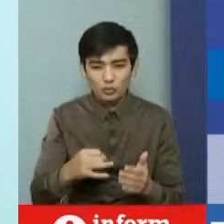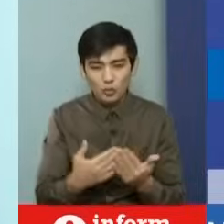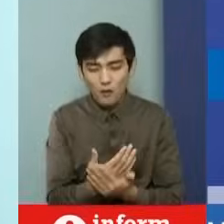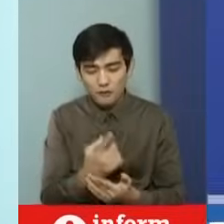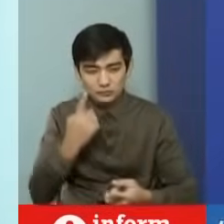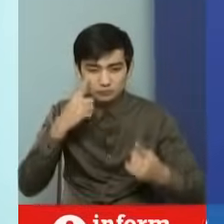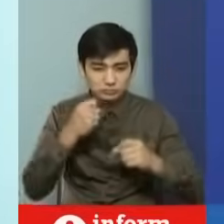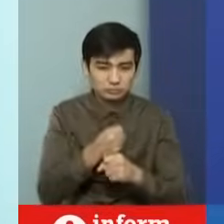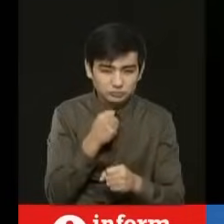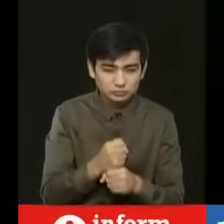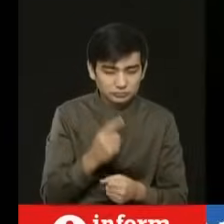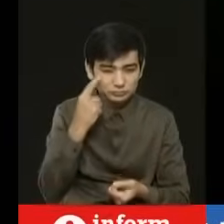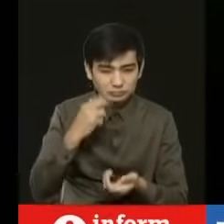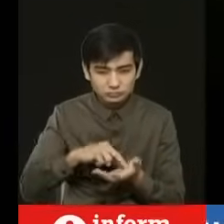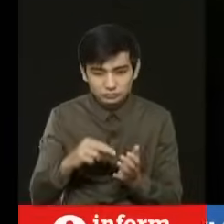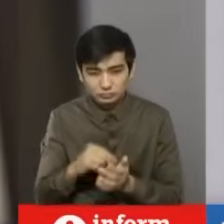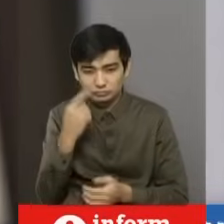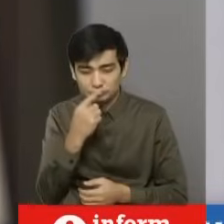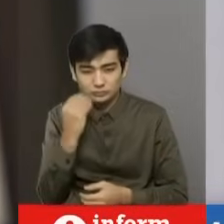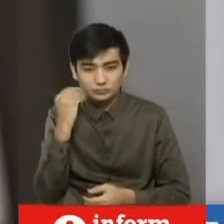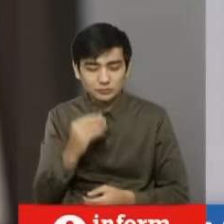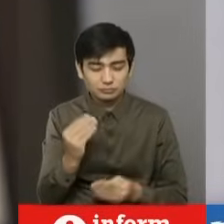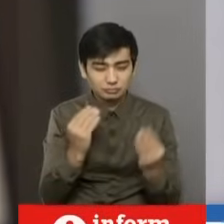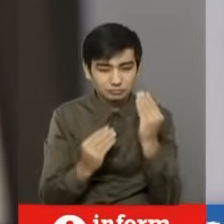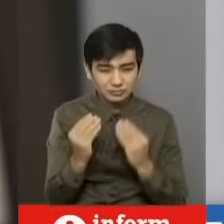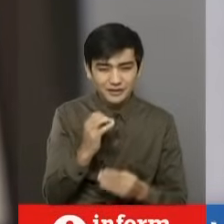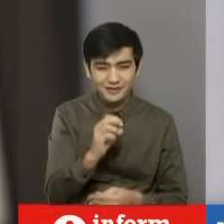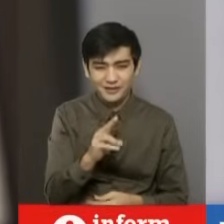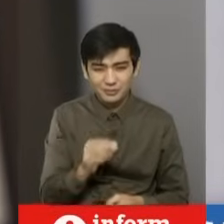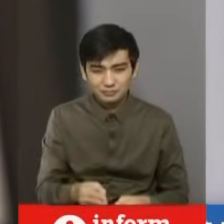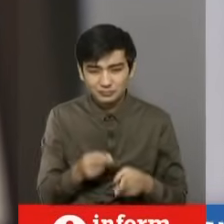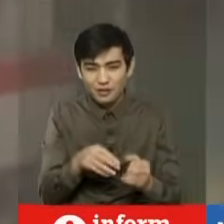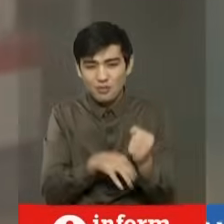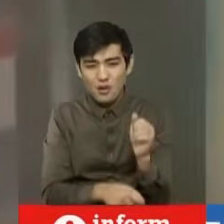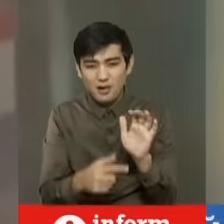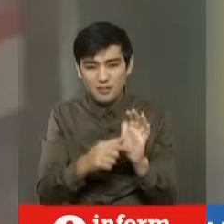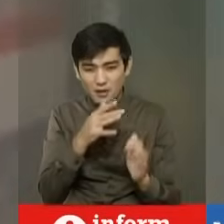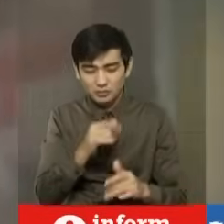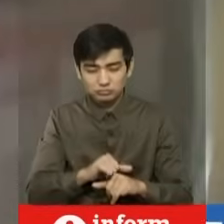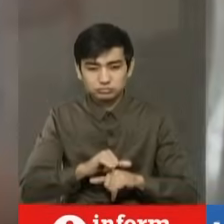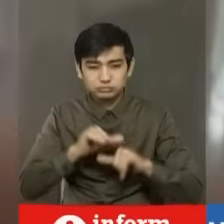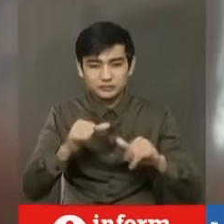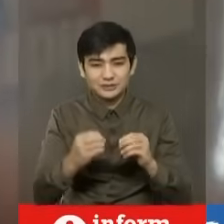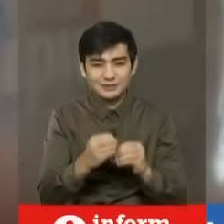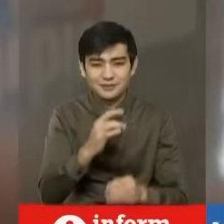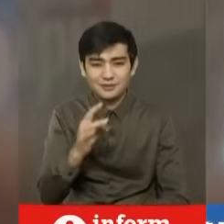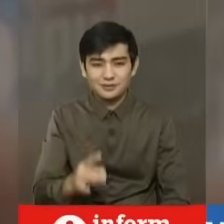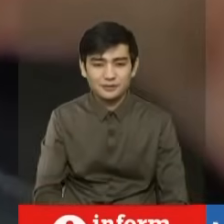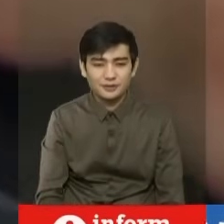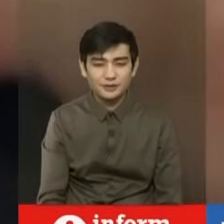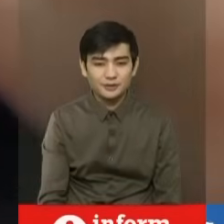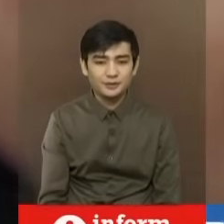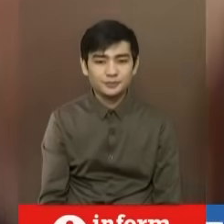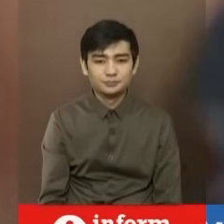продуманные и хорошо замаскированные всего же количество кибермошенничества за последние 7 лет выросло в 10 раз